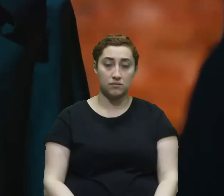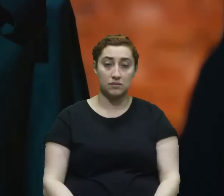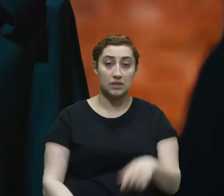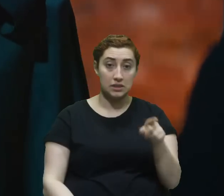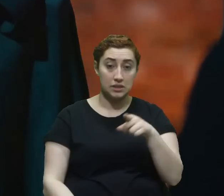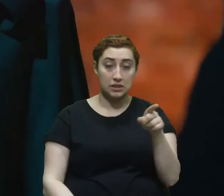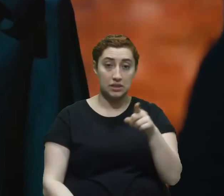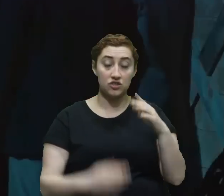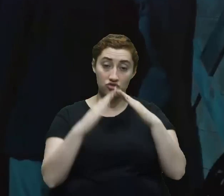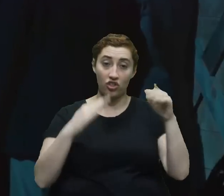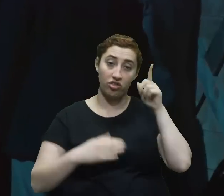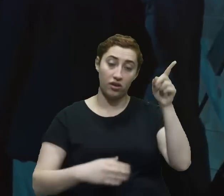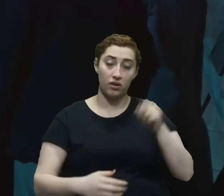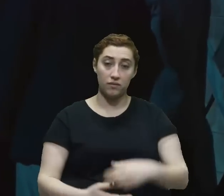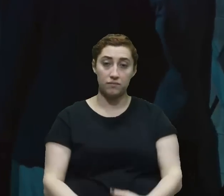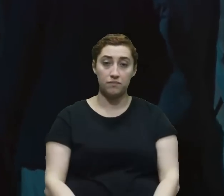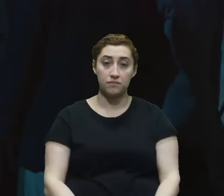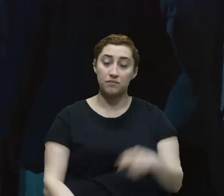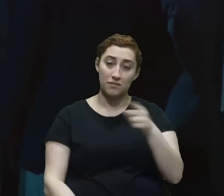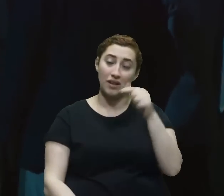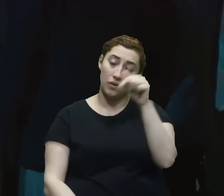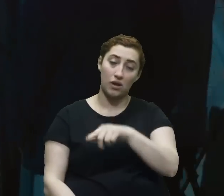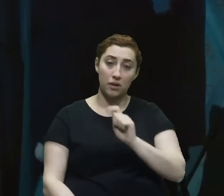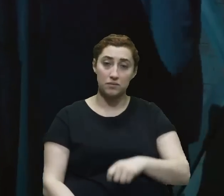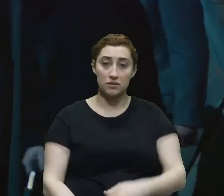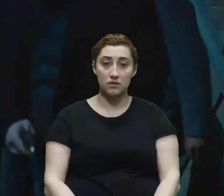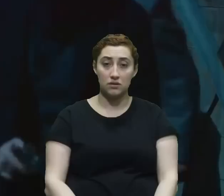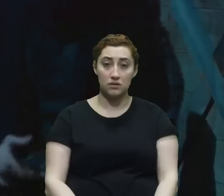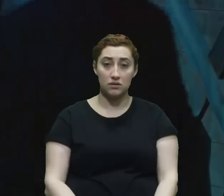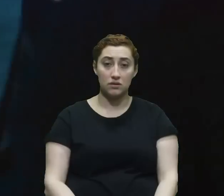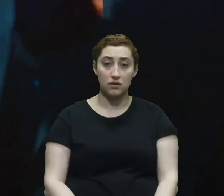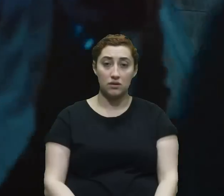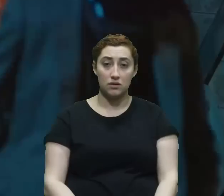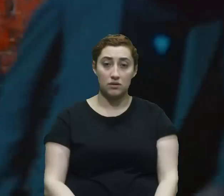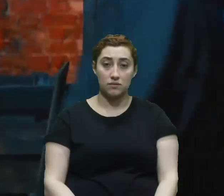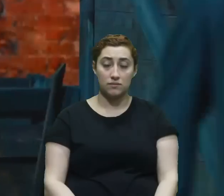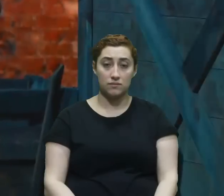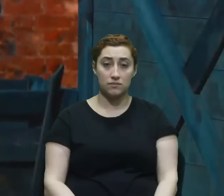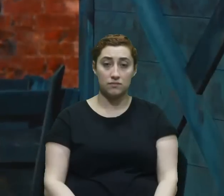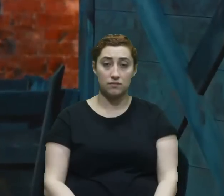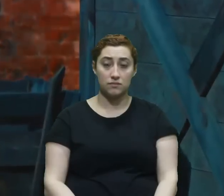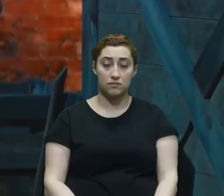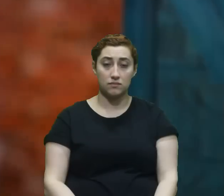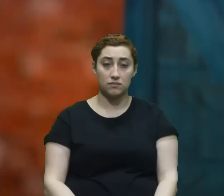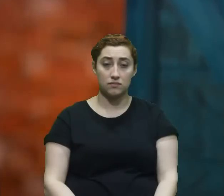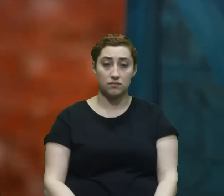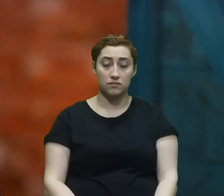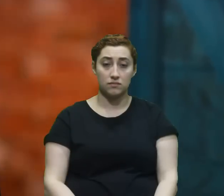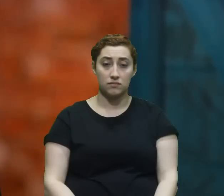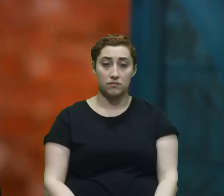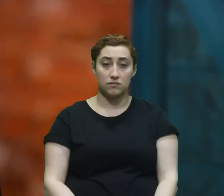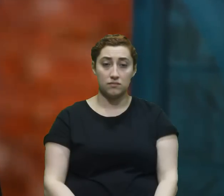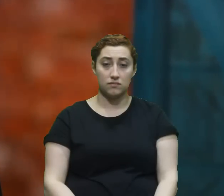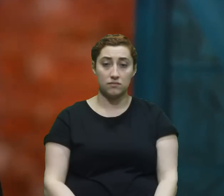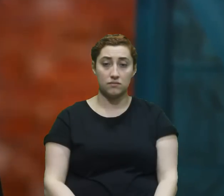Siz çatıya. Dört kişi. Siz de yerlerinize geçin. Geri kalan iki adam koşarak uzaklaştı. Cemil gergin